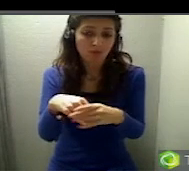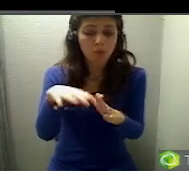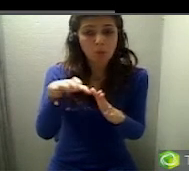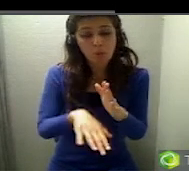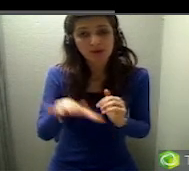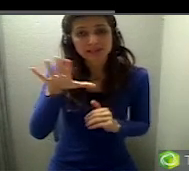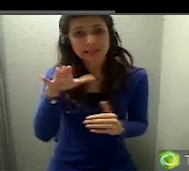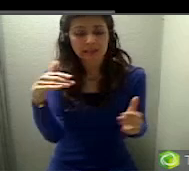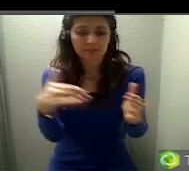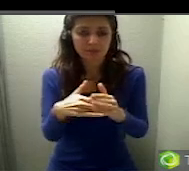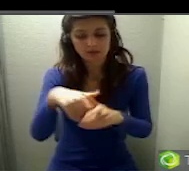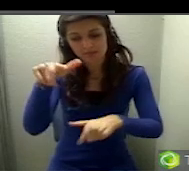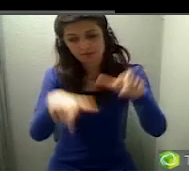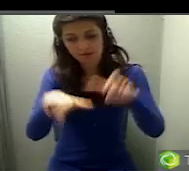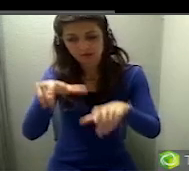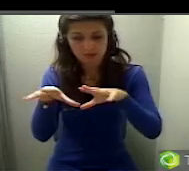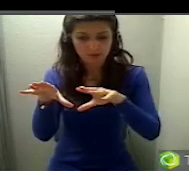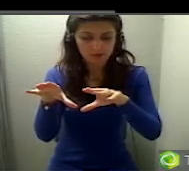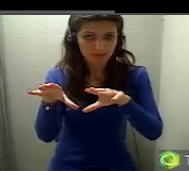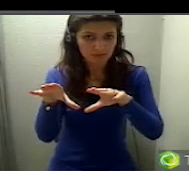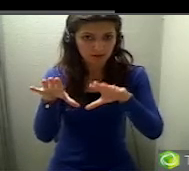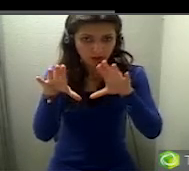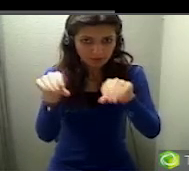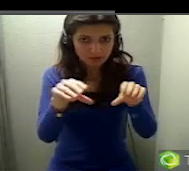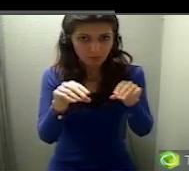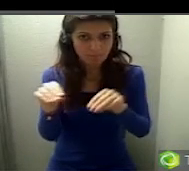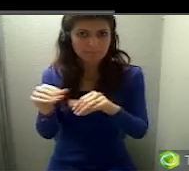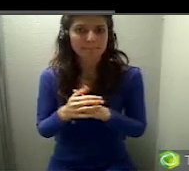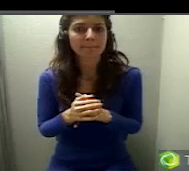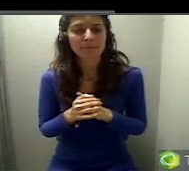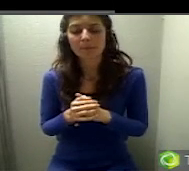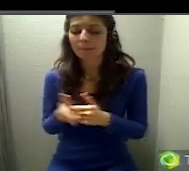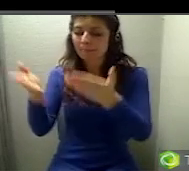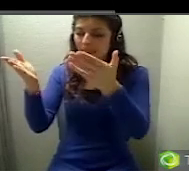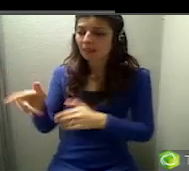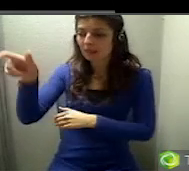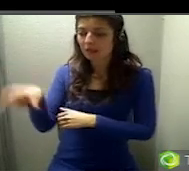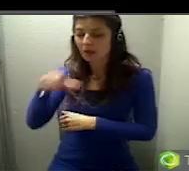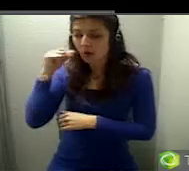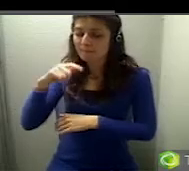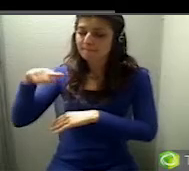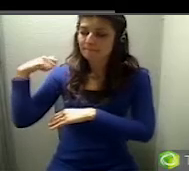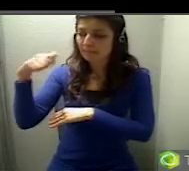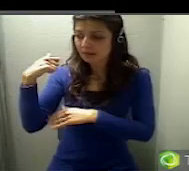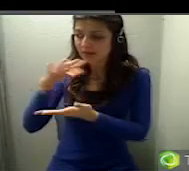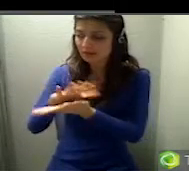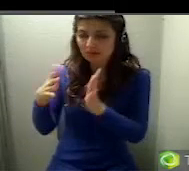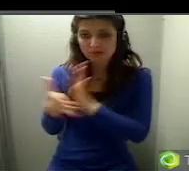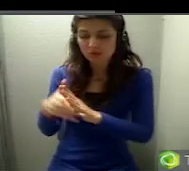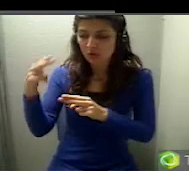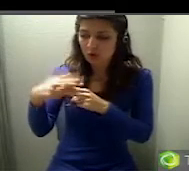le président donc, de ce jury qui est Claude Duval, président de l'association Notre Village. Il